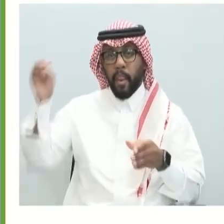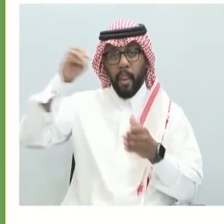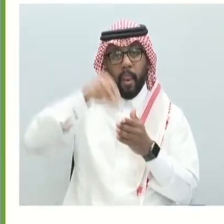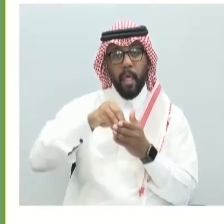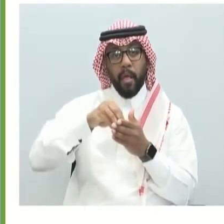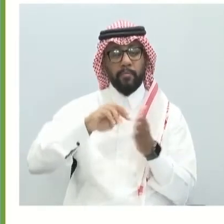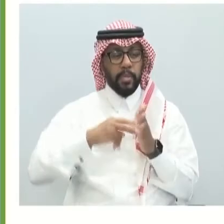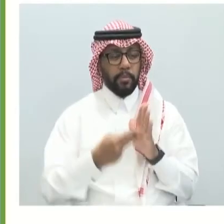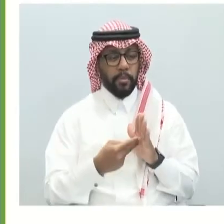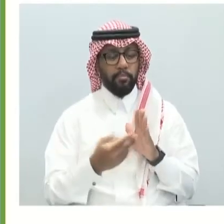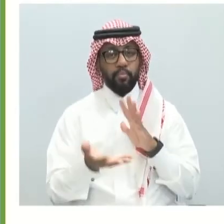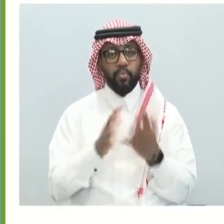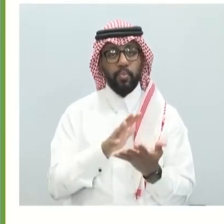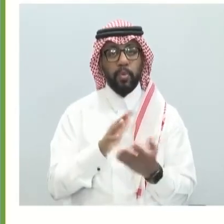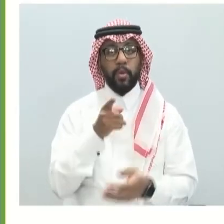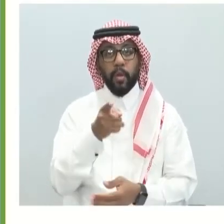لها